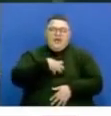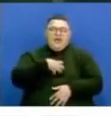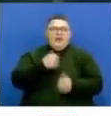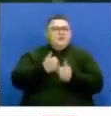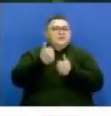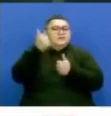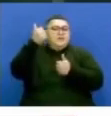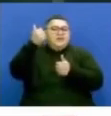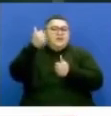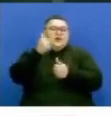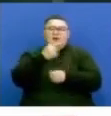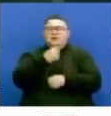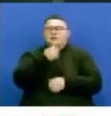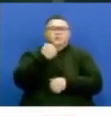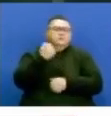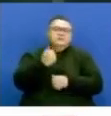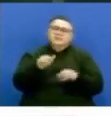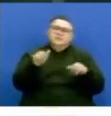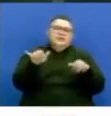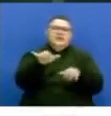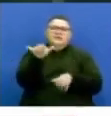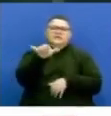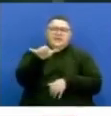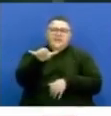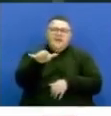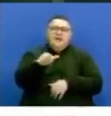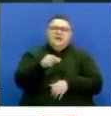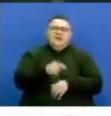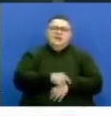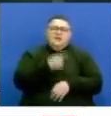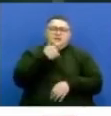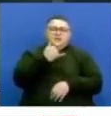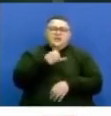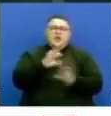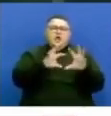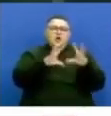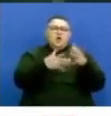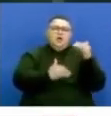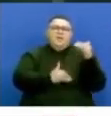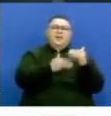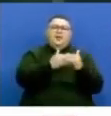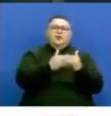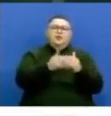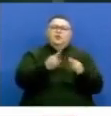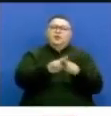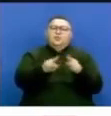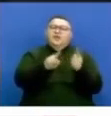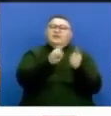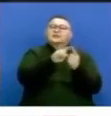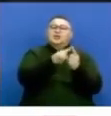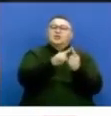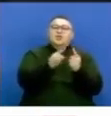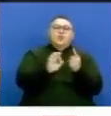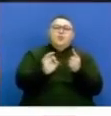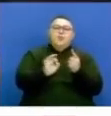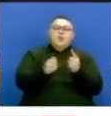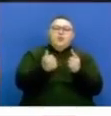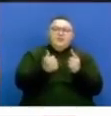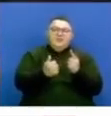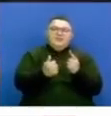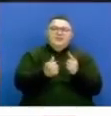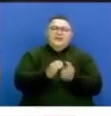sangat sama atau mirip sekali dengan anggota penuh PBB, hanya satu saja yang masih belum bisa dipenuhi,